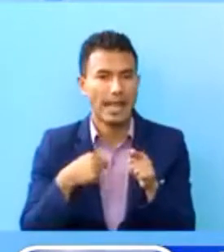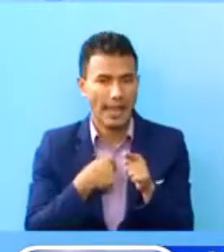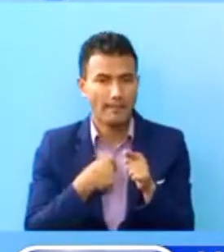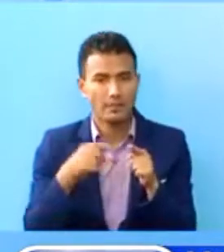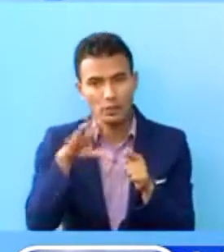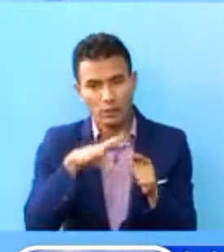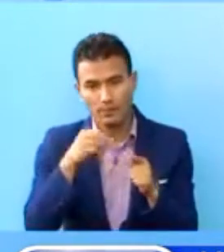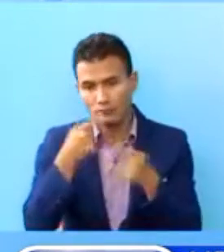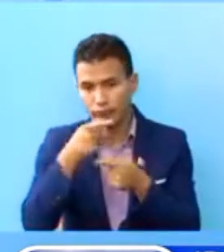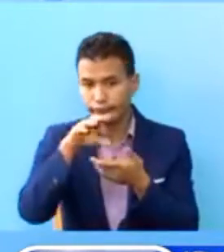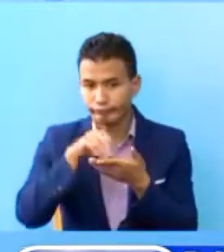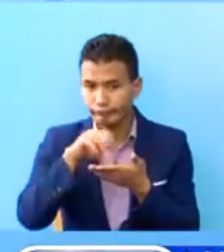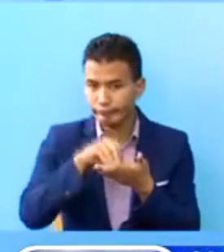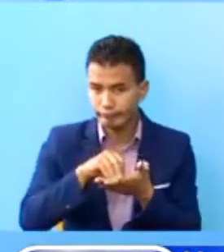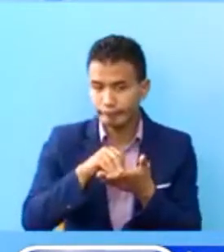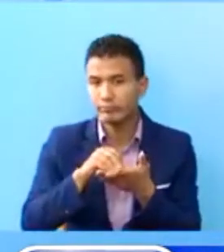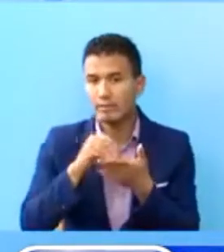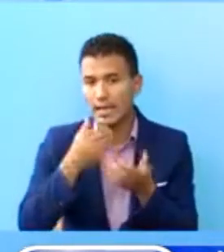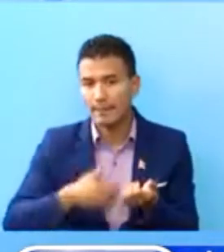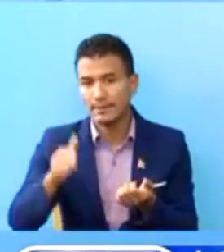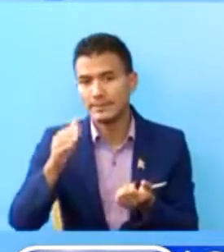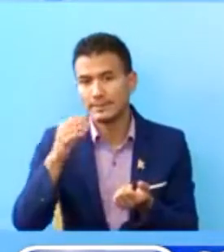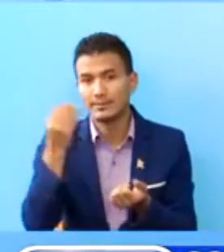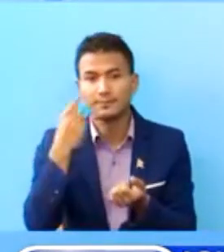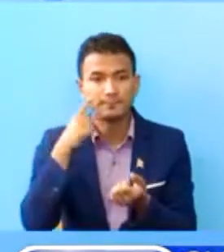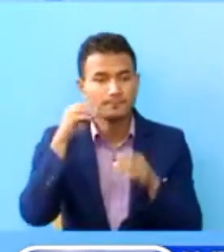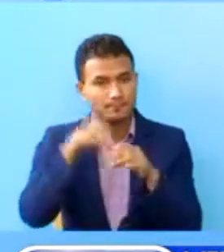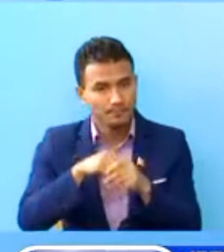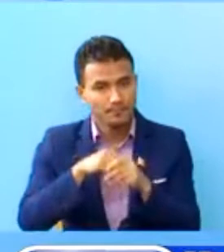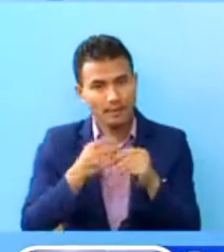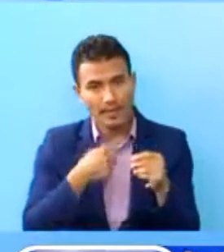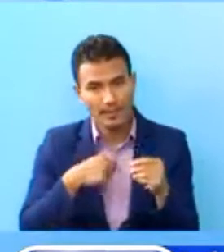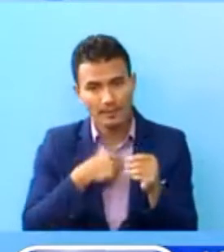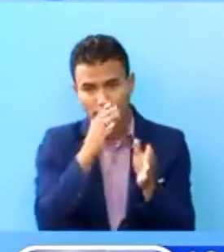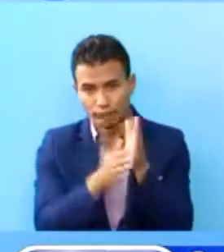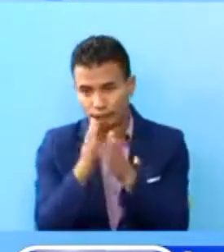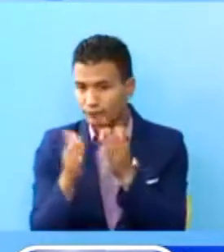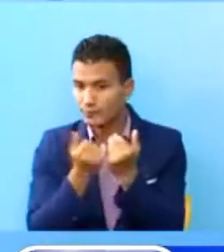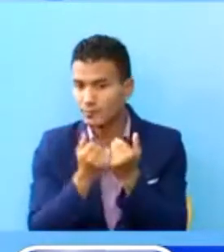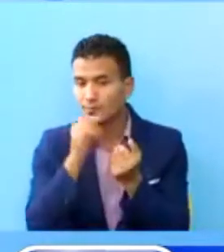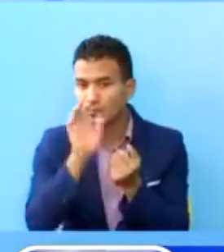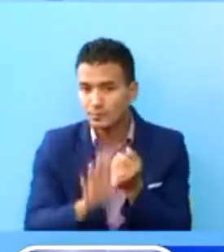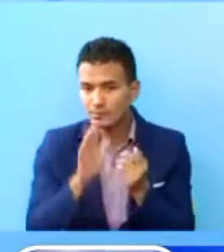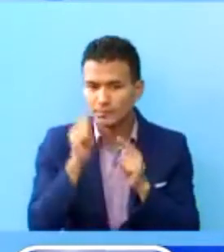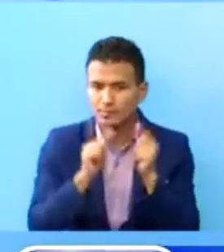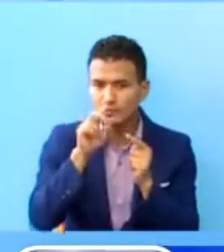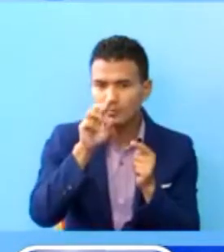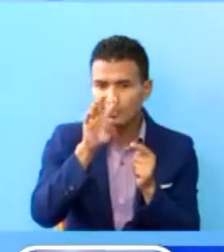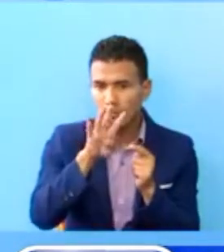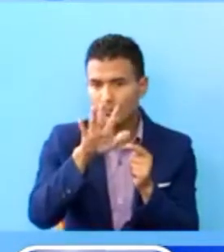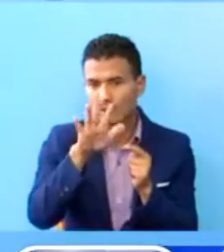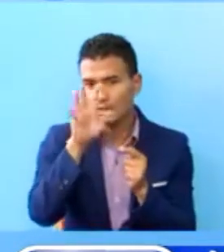चाहिँ सबैको स्याम्पल लिएर आगामी केही दिनभित्र हामीले एउटा प्लान भइसकेको छ। लगभग